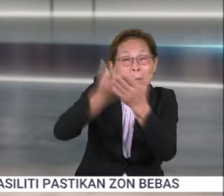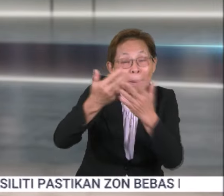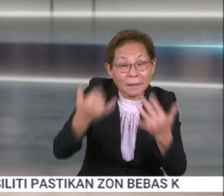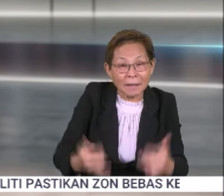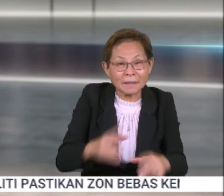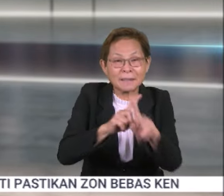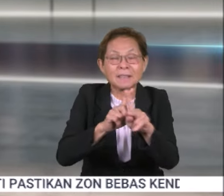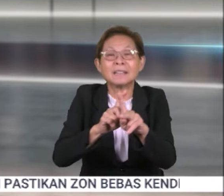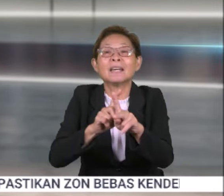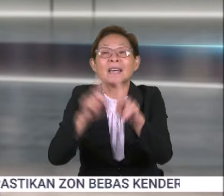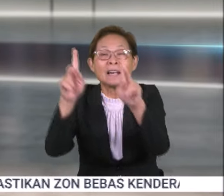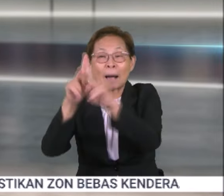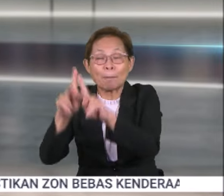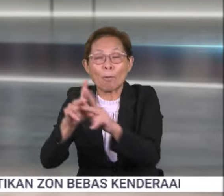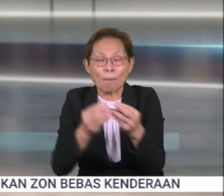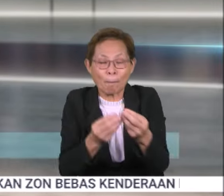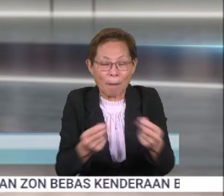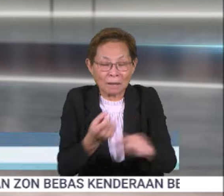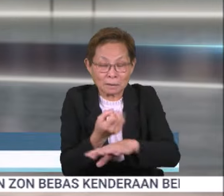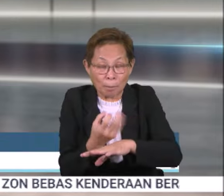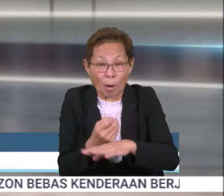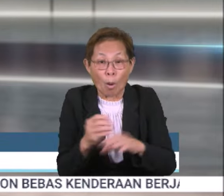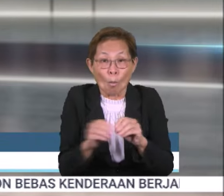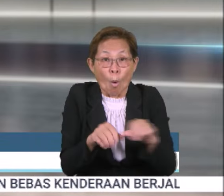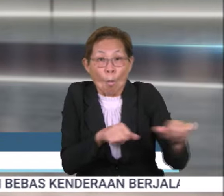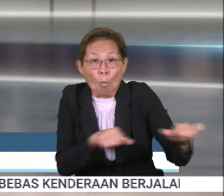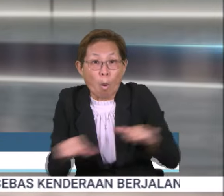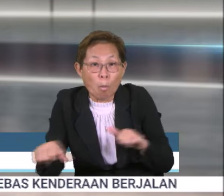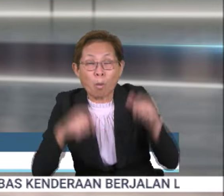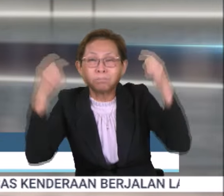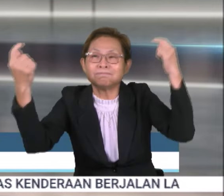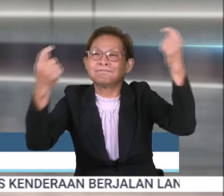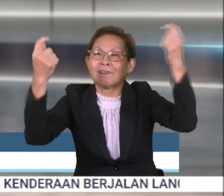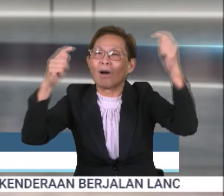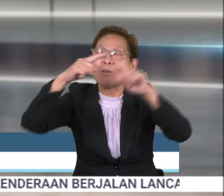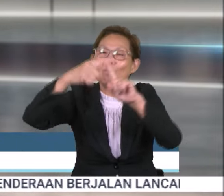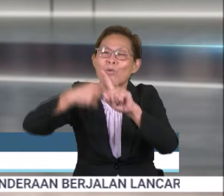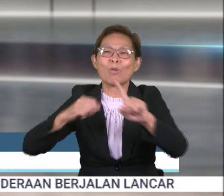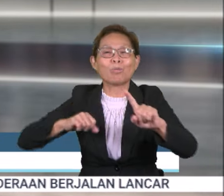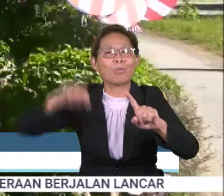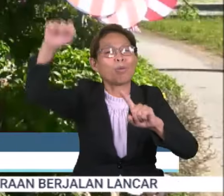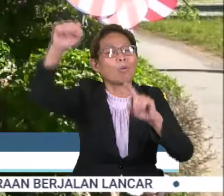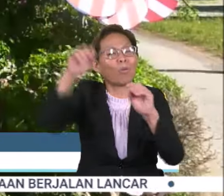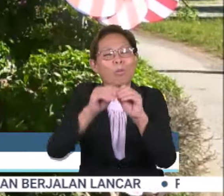Kampung gaunglati Pasir Mas ternyata menyemarakkan lagi sambutan bulan kebangsaan